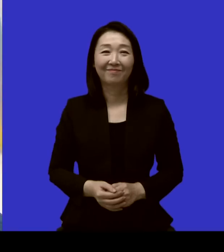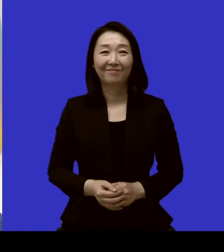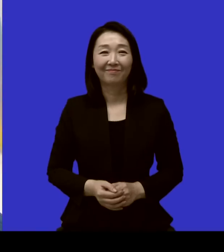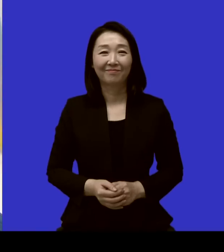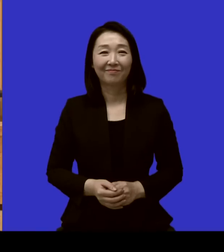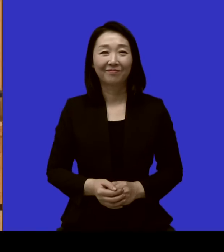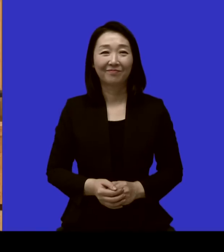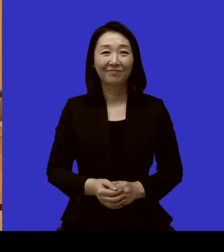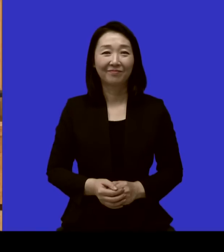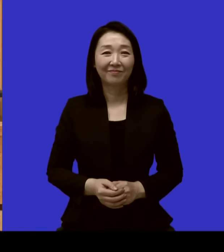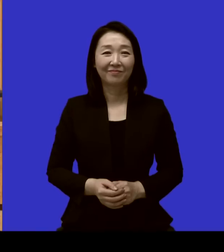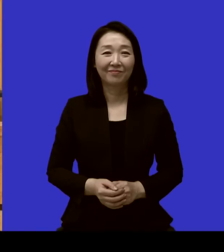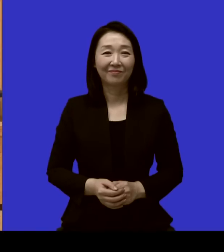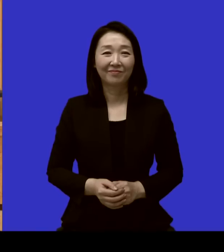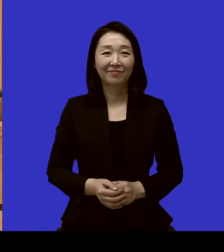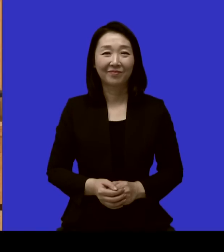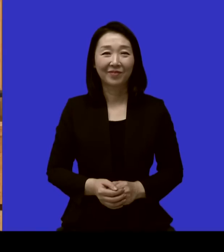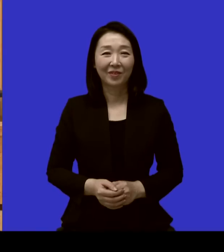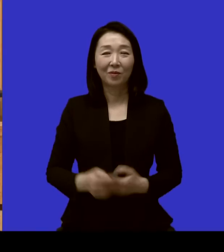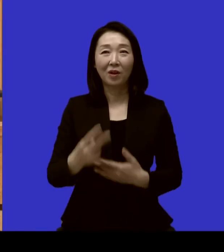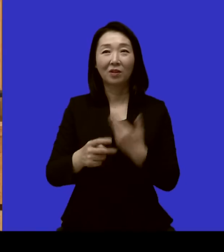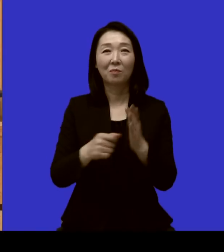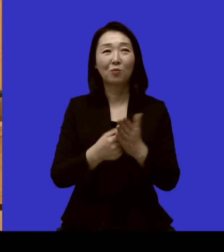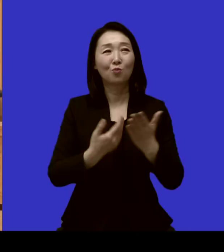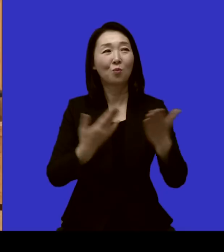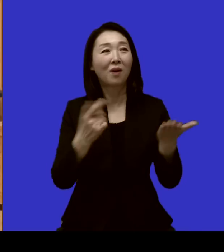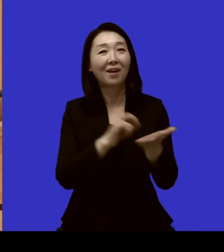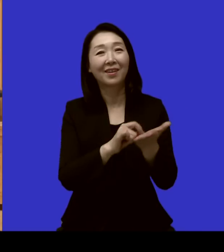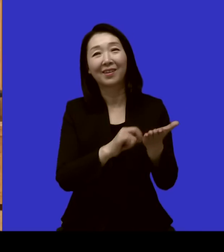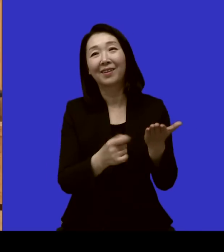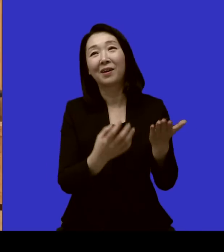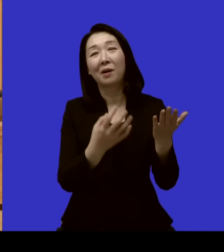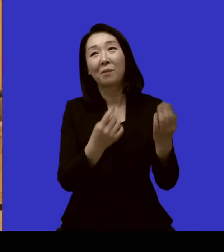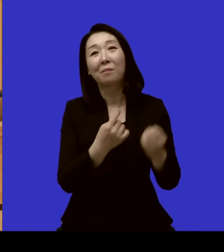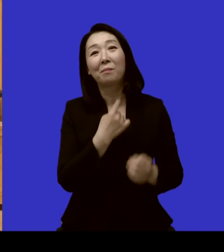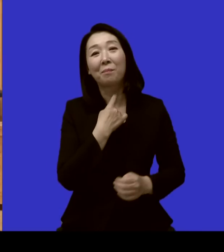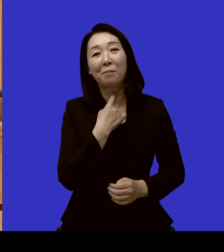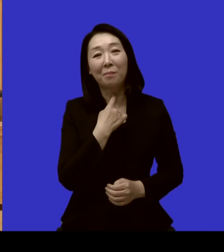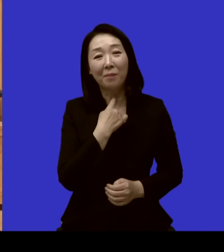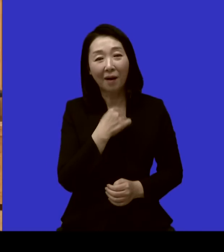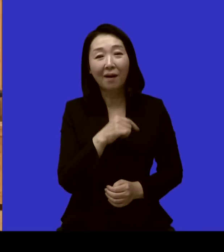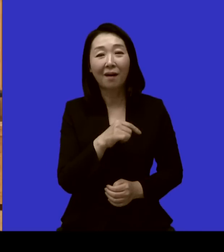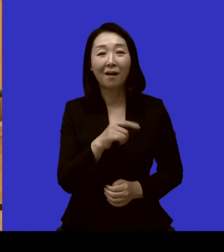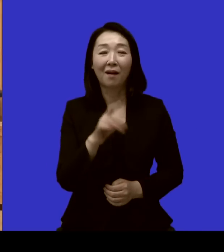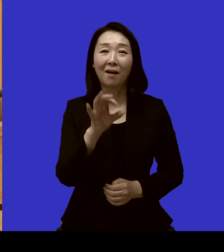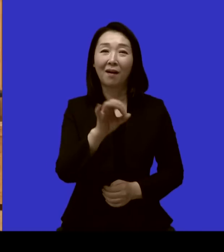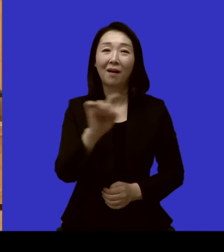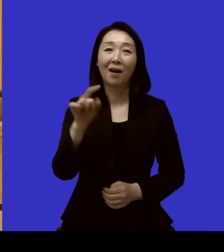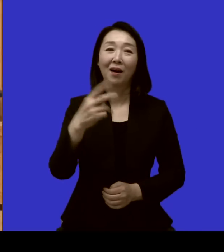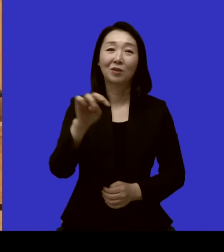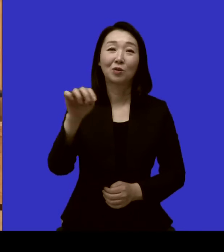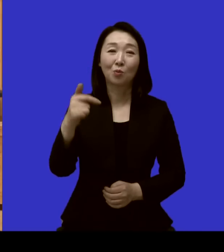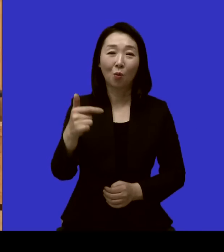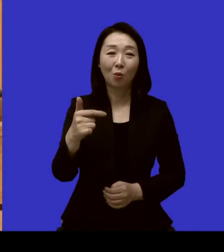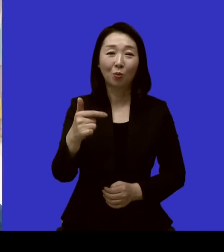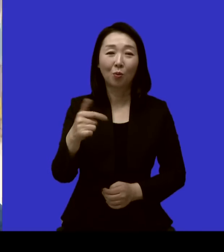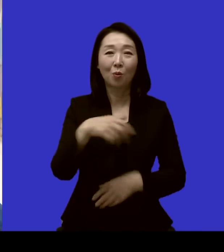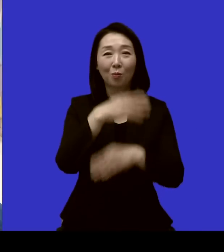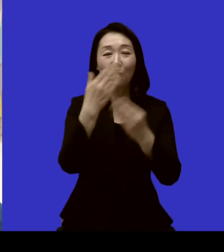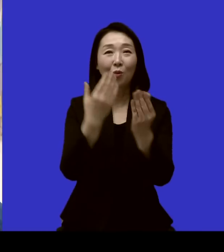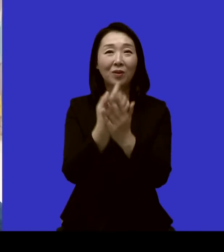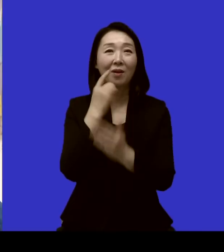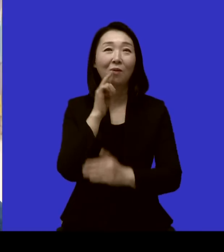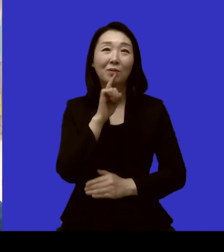같아요. 보니까요 유명한 드라마를 또 많이 쓰셨더라고요. 아르곤이란 드라마도 집필하셨고 네. 모두의 거짓말 제가 이거 굉장히 재밌게